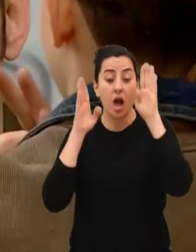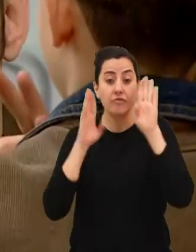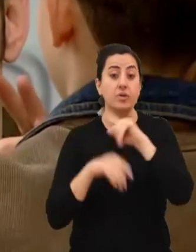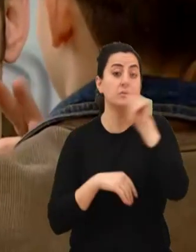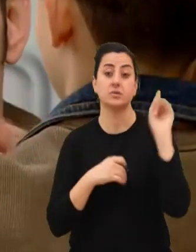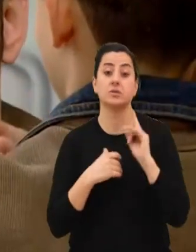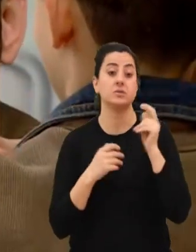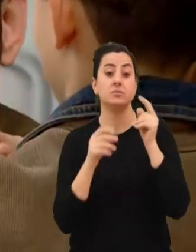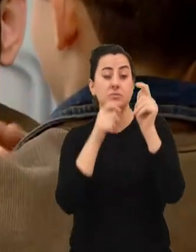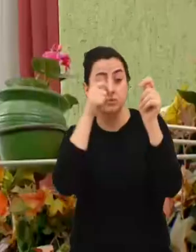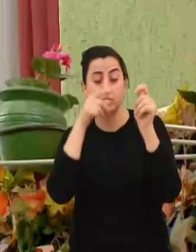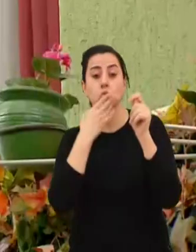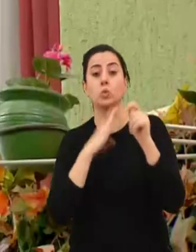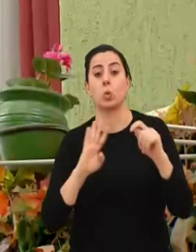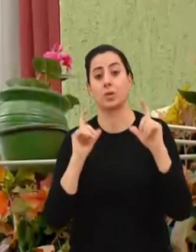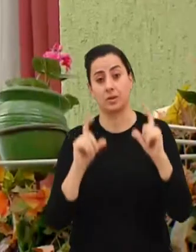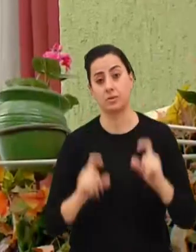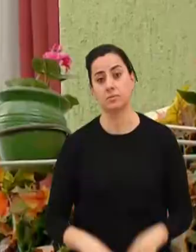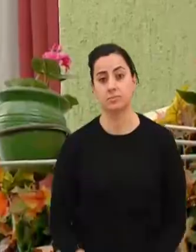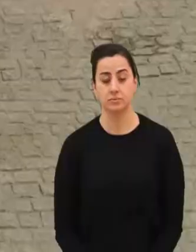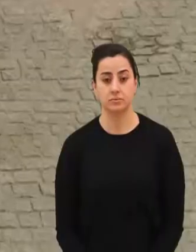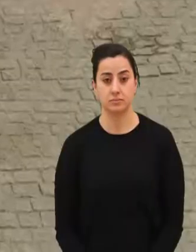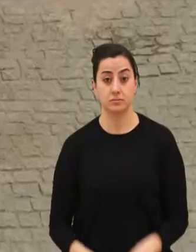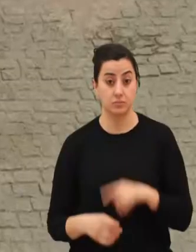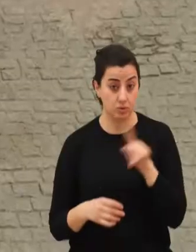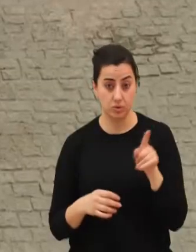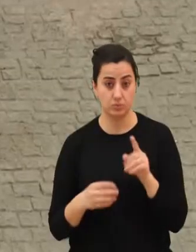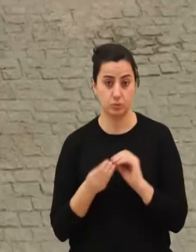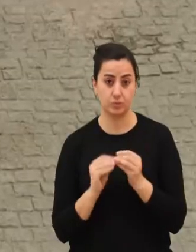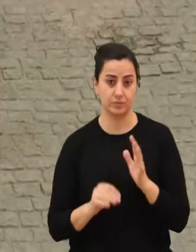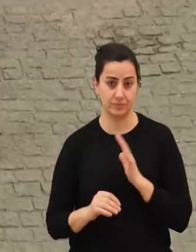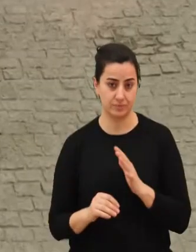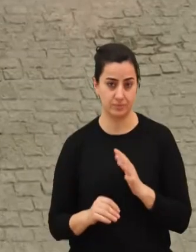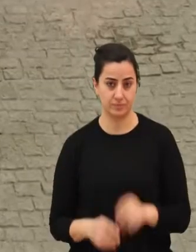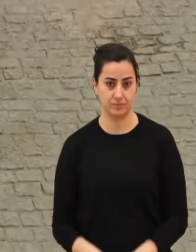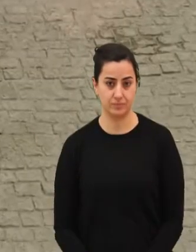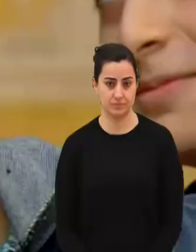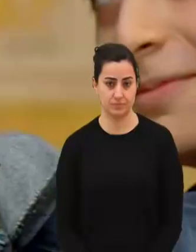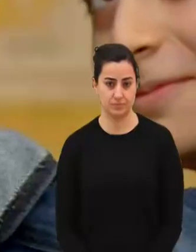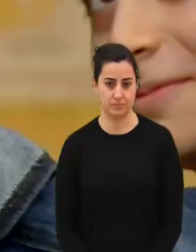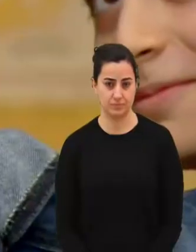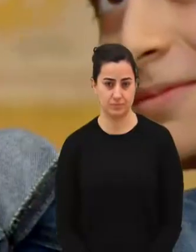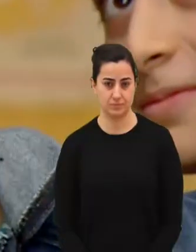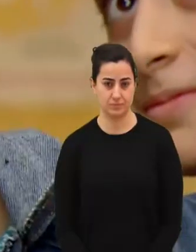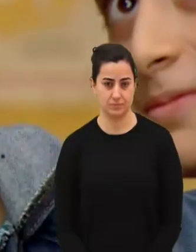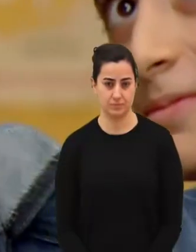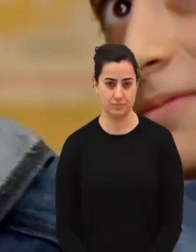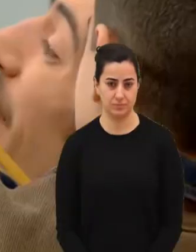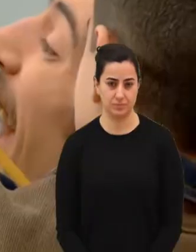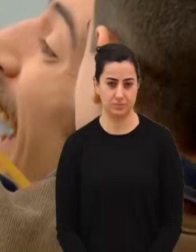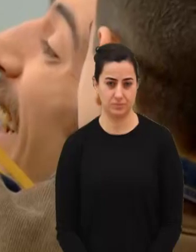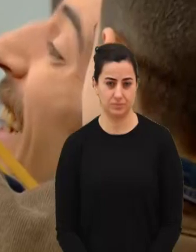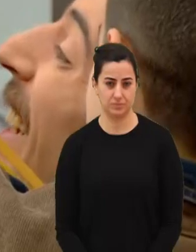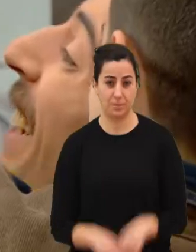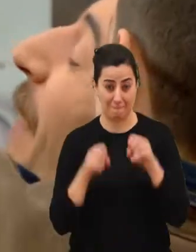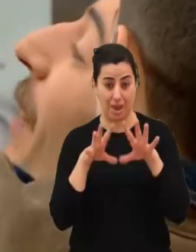hiç kimseye nişan almak yok tamam mı? Yoksa her şey olabilir. Bir sakatlık çıkabilir. Çekiyoruz böyle. Evet.